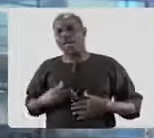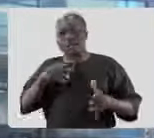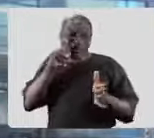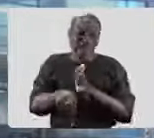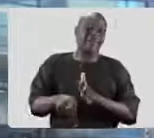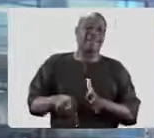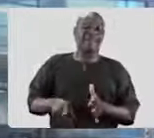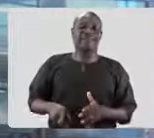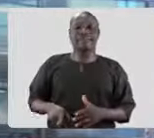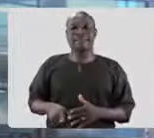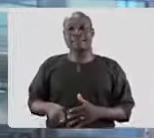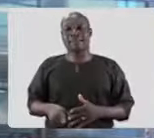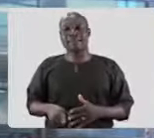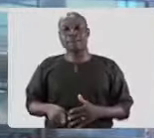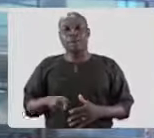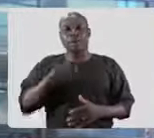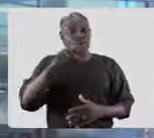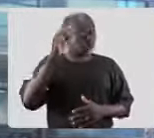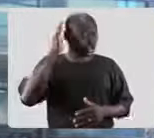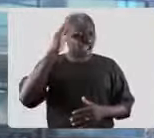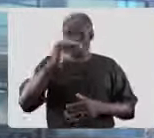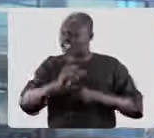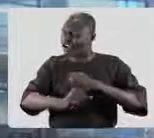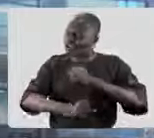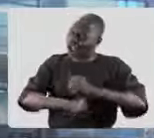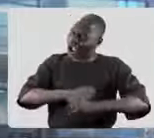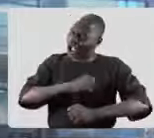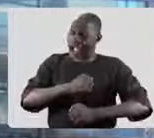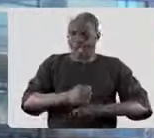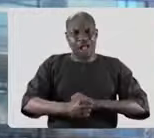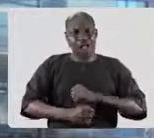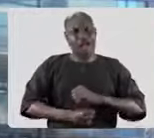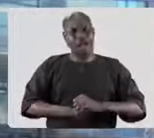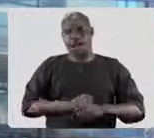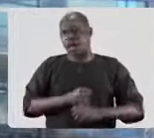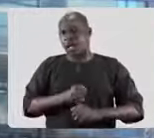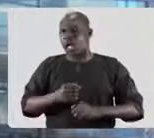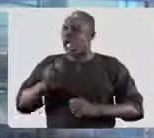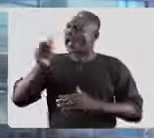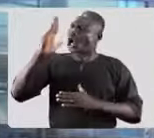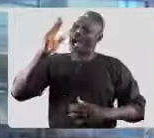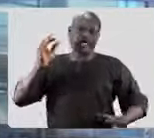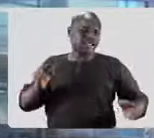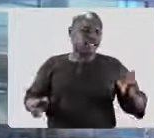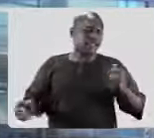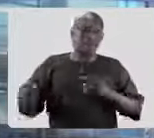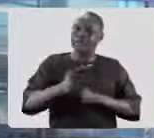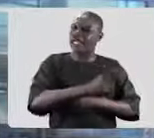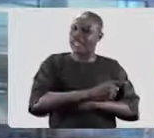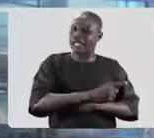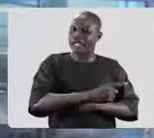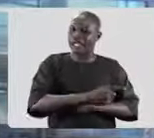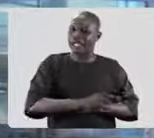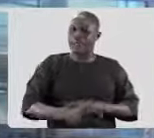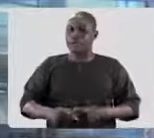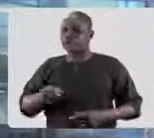no. Wo behu amane ewo sa asase so. Na Onyankopɔn atemwo ɛda a waka ho asɛm